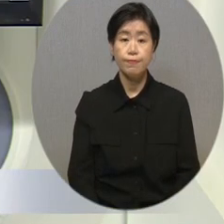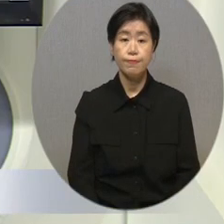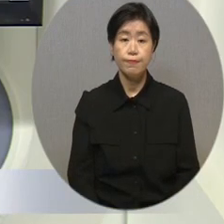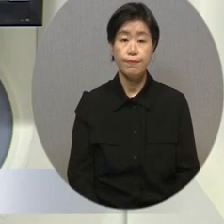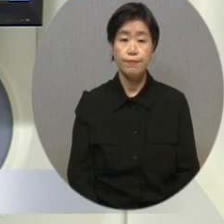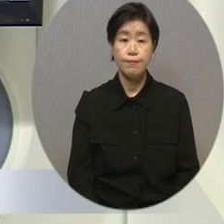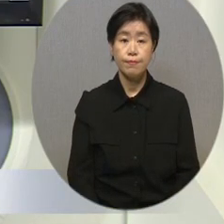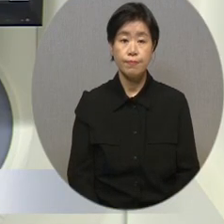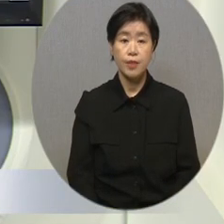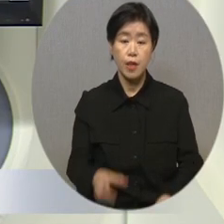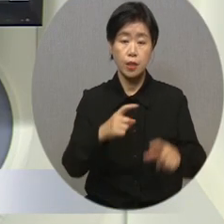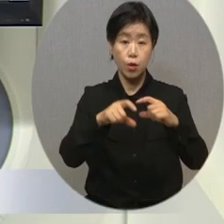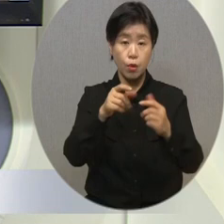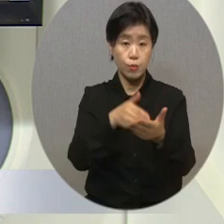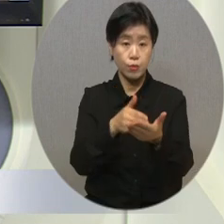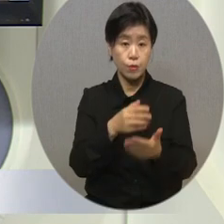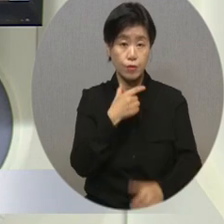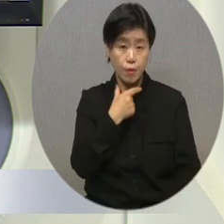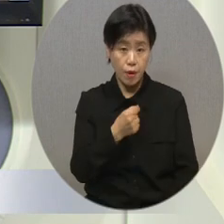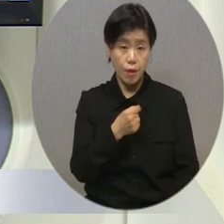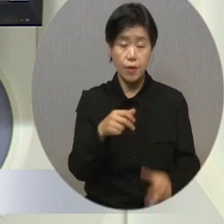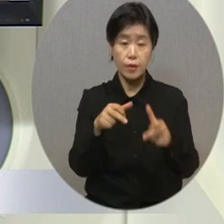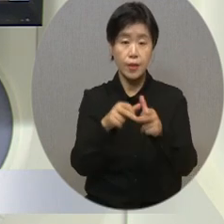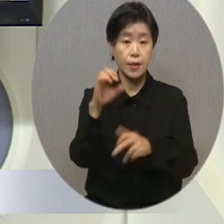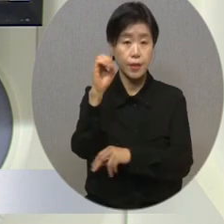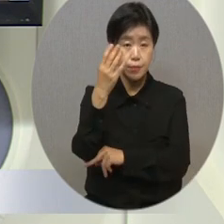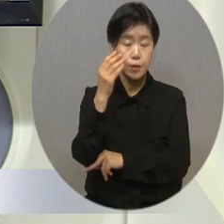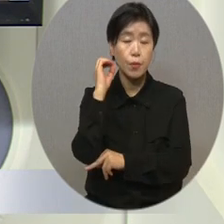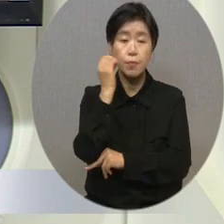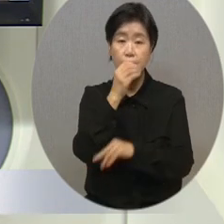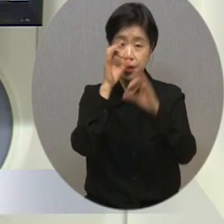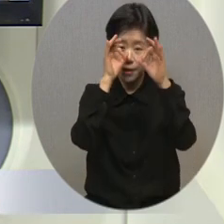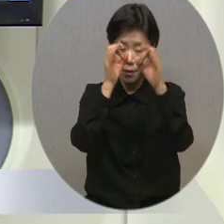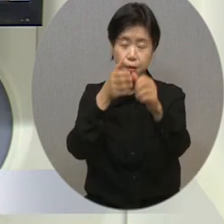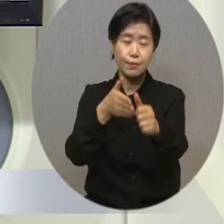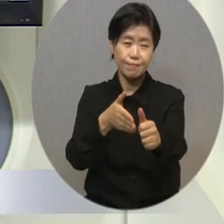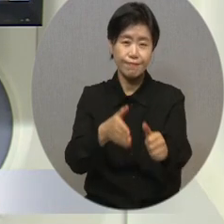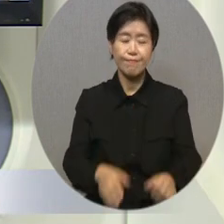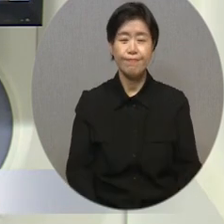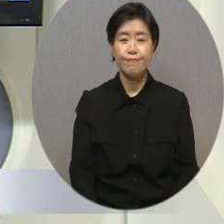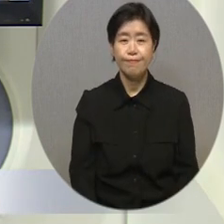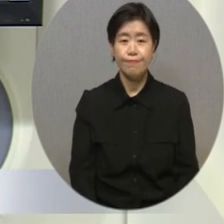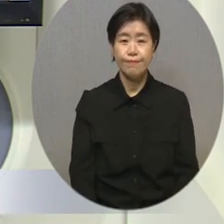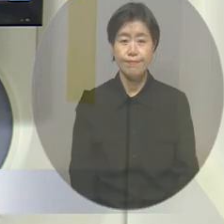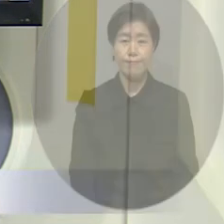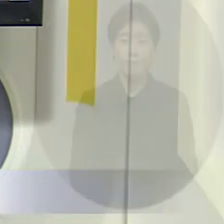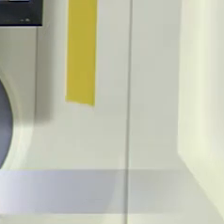제공됩니다 더 자세한 뉴스는 장애인 신문과 웰페어 뉴스 홈페이지를 통해 확인할 수 있습니다 n